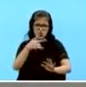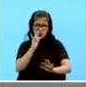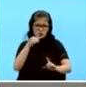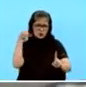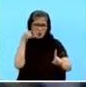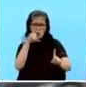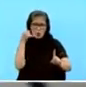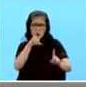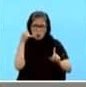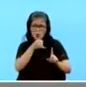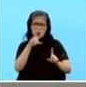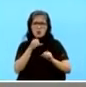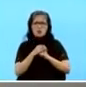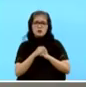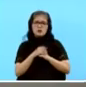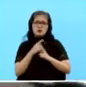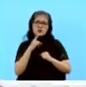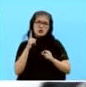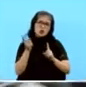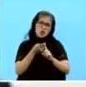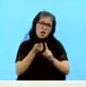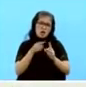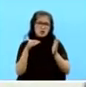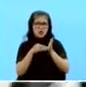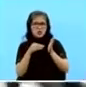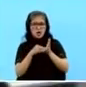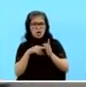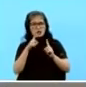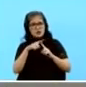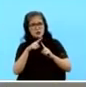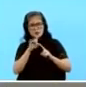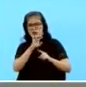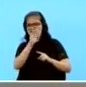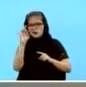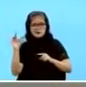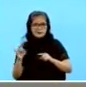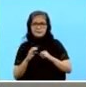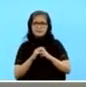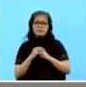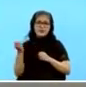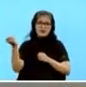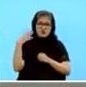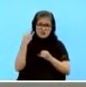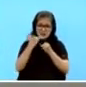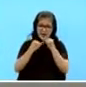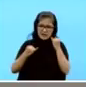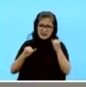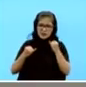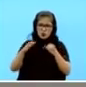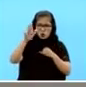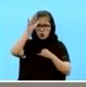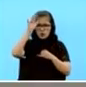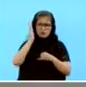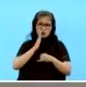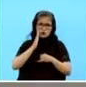kemudian tantangan dan juga berbagai ancaman dan menurut info terakhir pemuda dengan inisial S ini sudah diringkus di